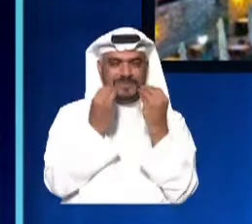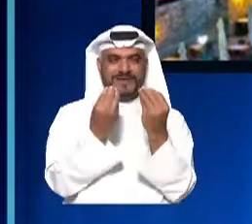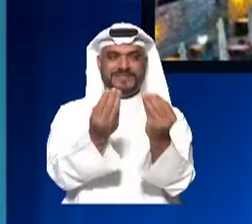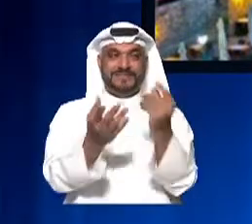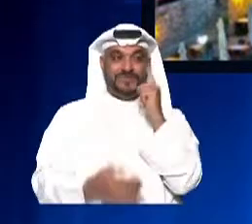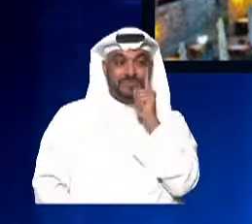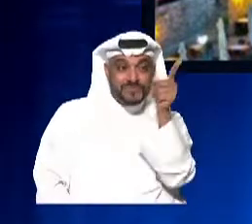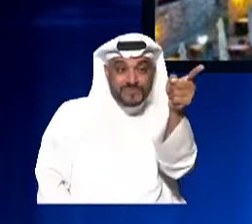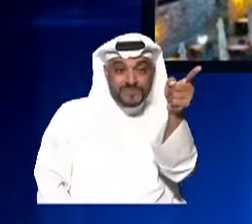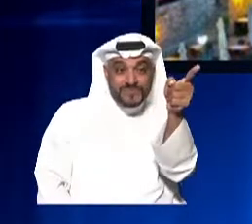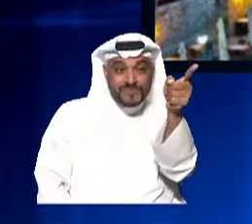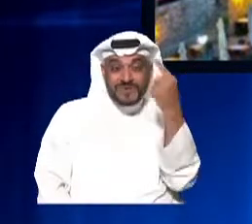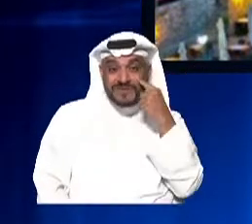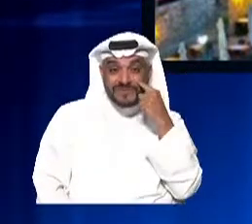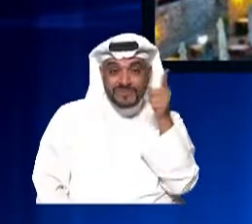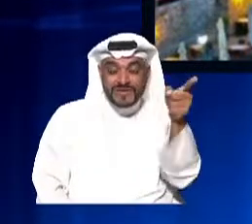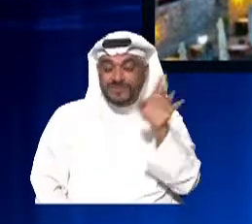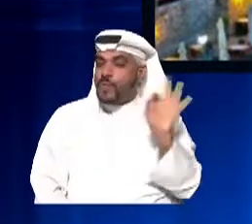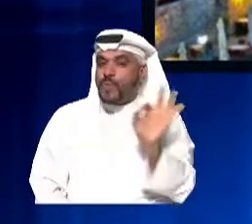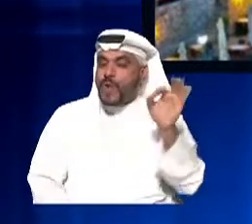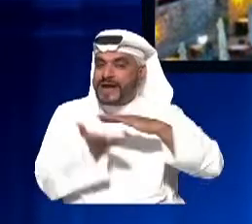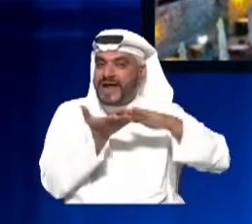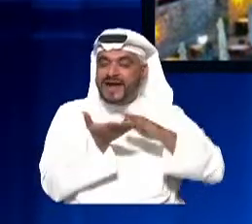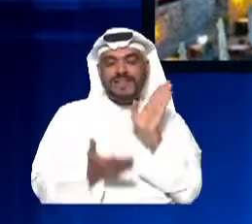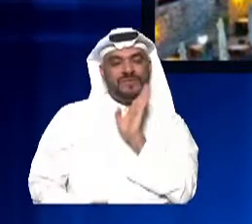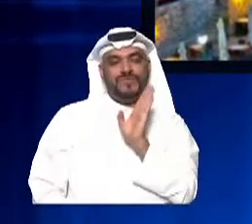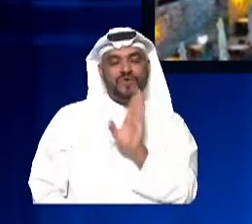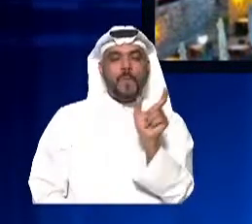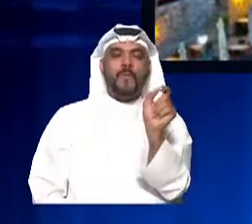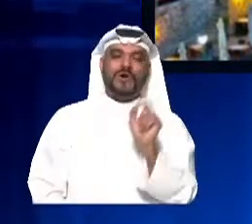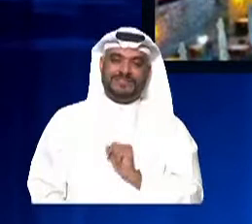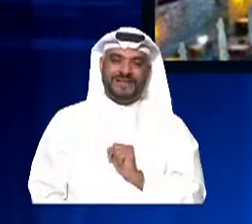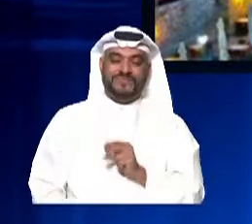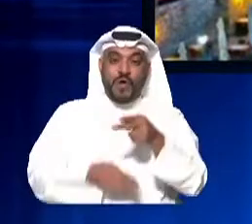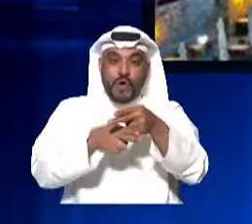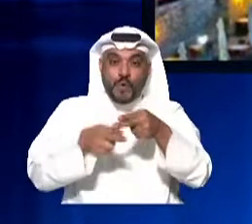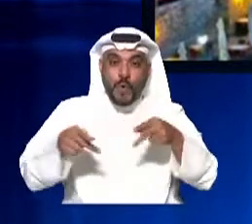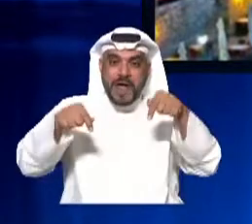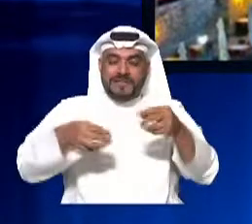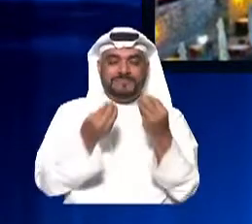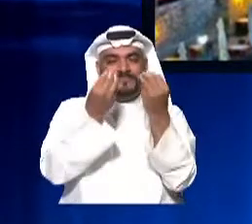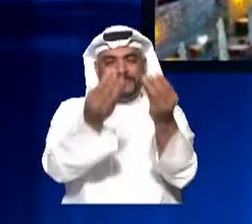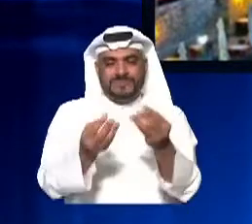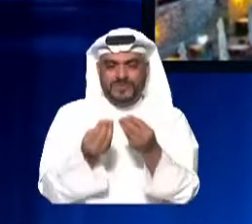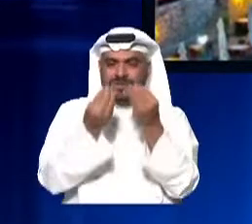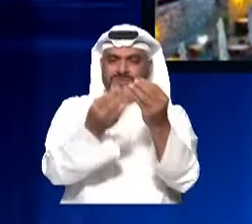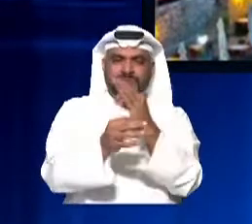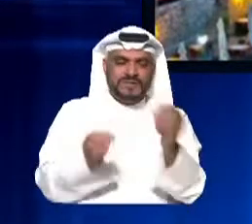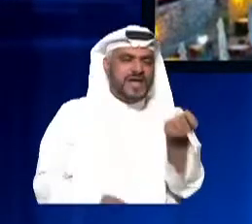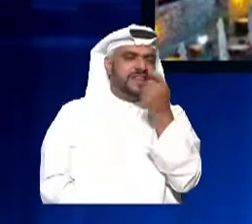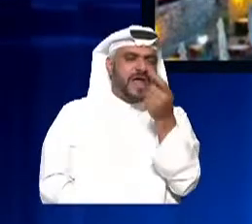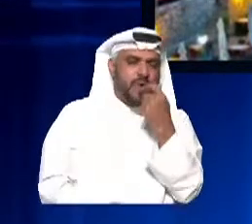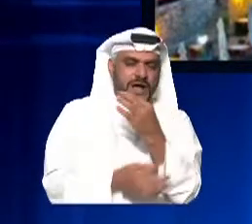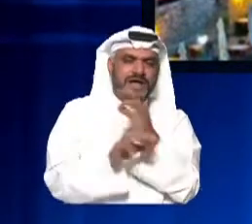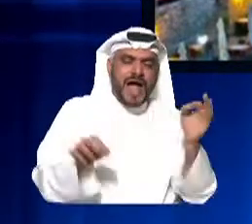سيخدم ذوي الأطفال المرضى القادمين من مناطق بعيدة ويجعلهم قريبين من أهاليهم، وكذلك توفير الأدوية والمعدات